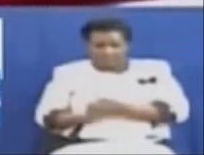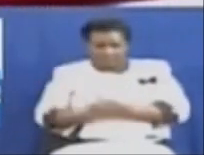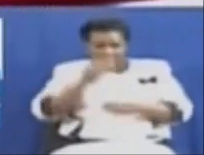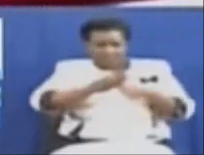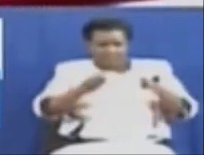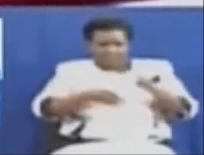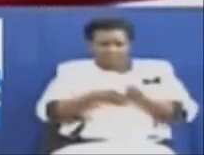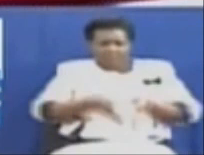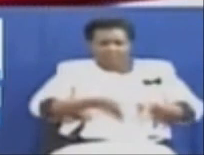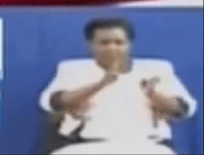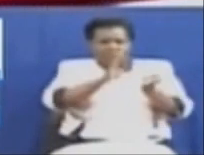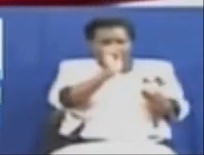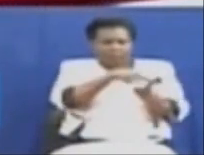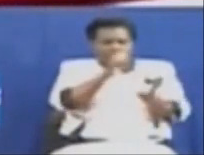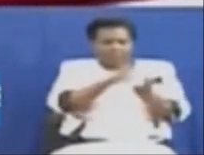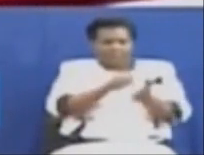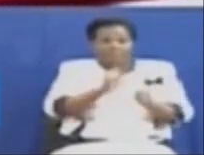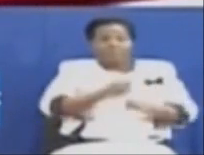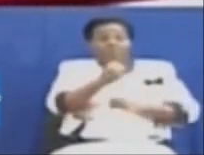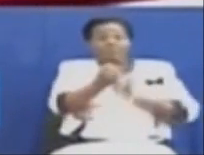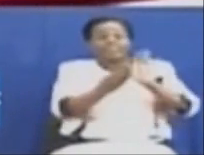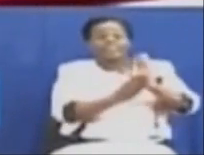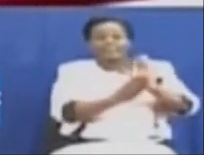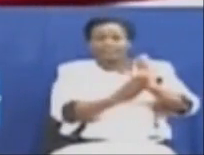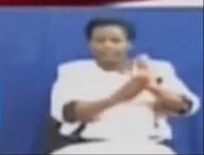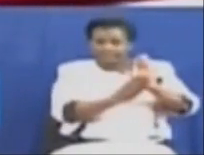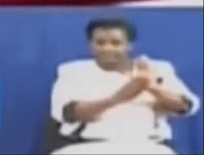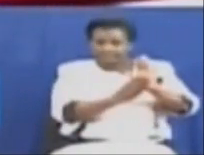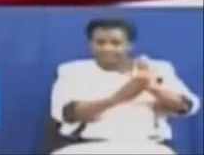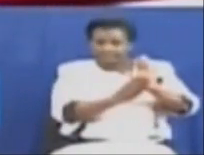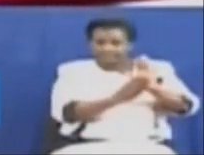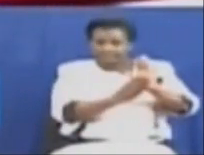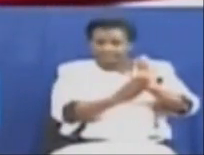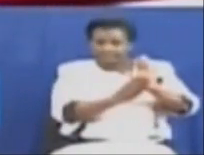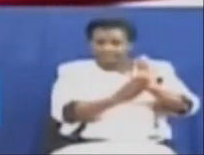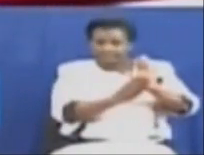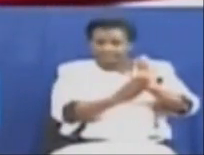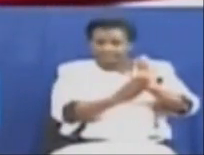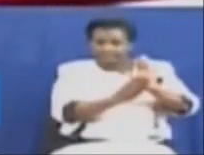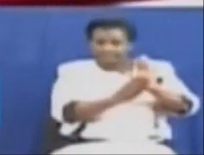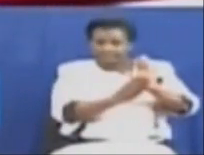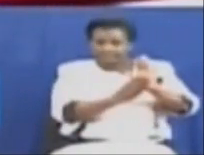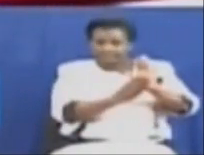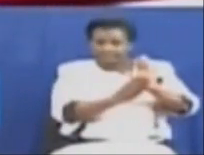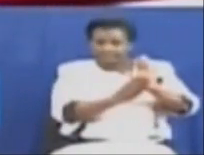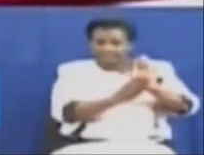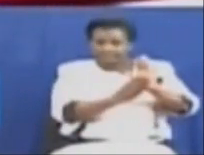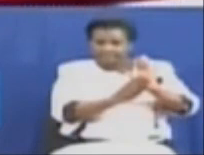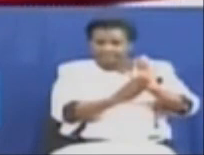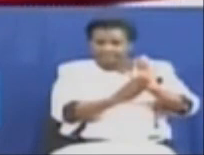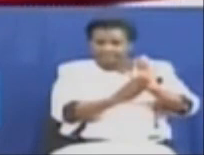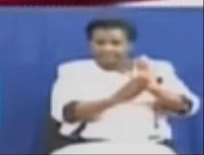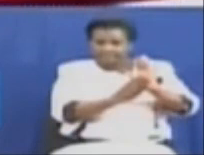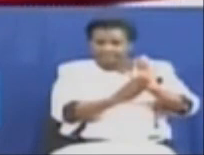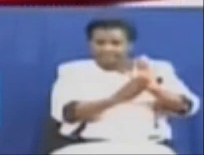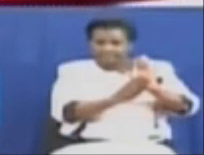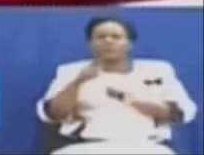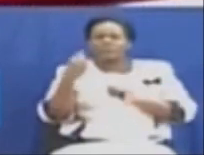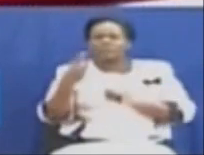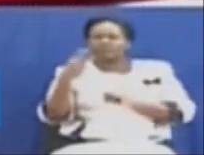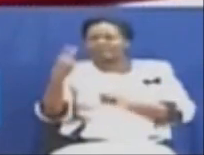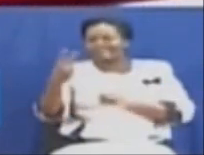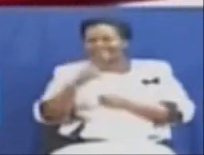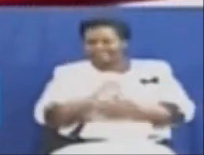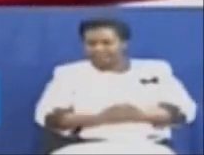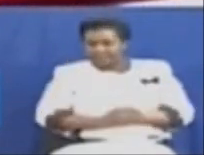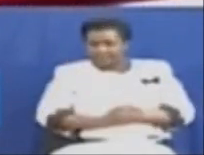kuanza ujenzi wa barabara ya Mto wa Mbu mpaka Loliondo kwa kiwango cha lami? Lakini je, ni lini serikali itatimiza ahadi ya Mheshimiwa Rais kuweka lami